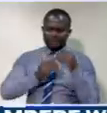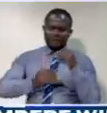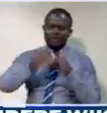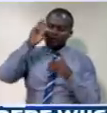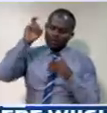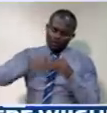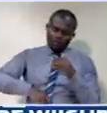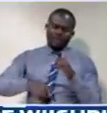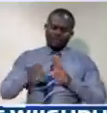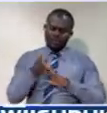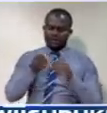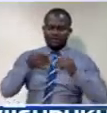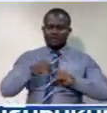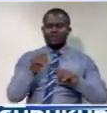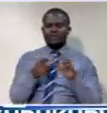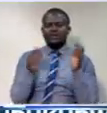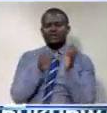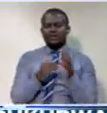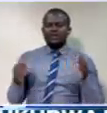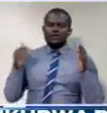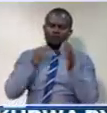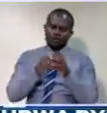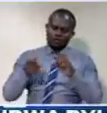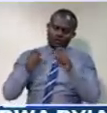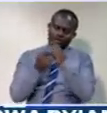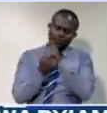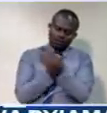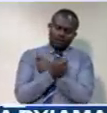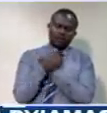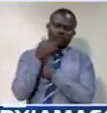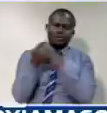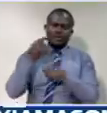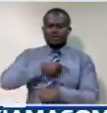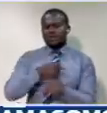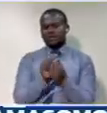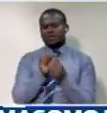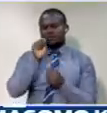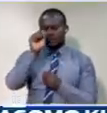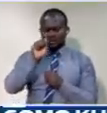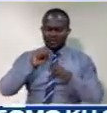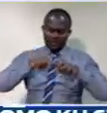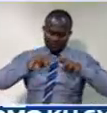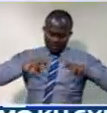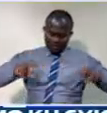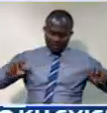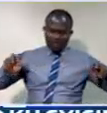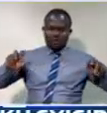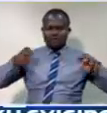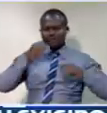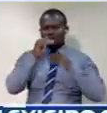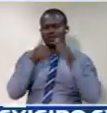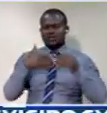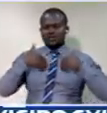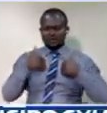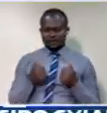guhita zishyirwa mu bikorwa kandi zikazongera kuvugururwa nyuma y'iminsi 15 hashingiwe ku isesengura ry'inzego